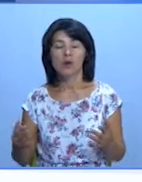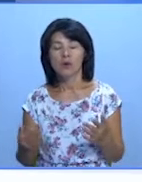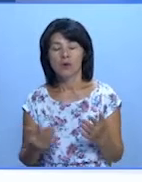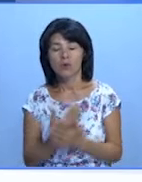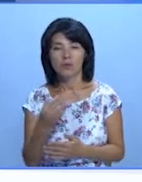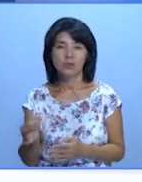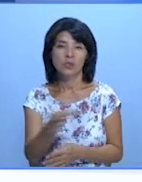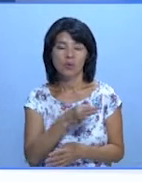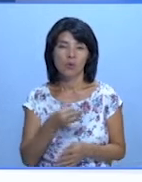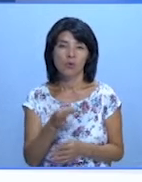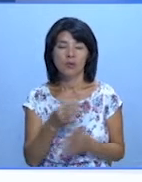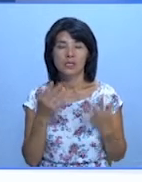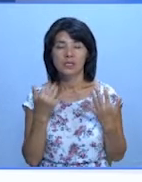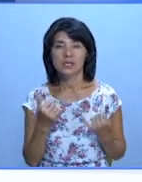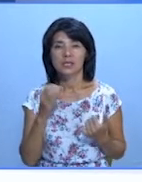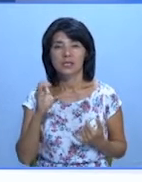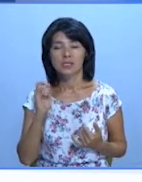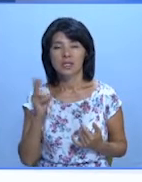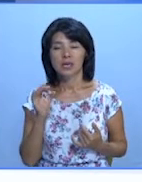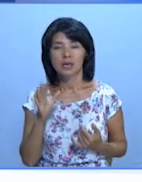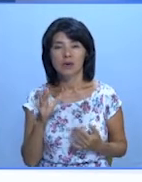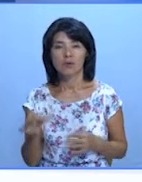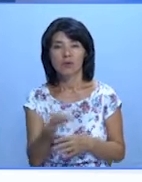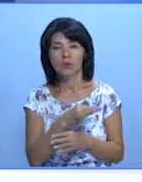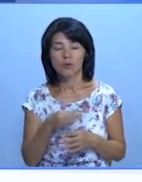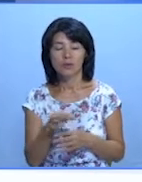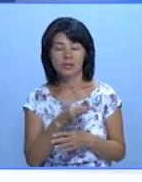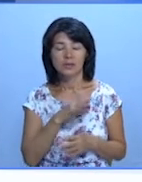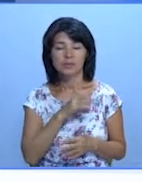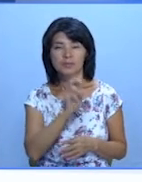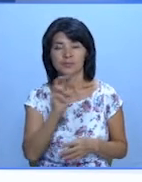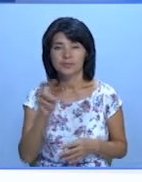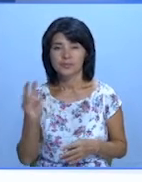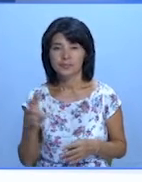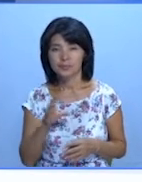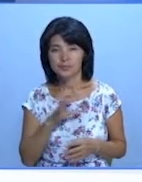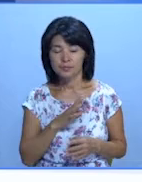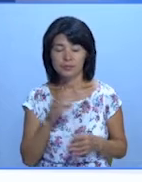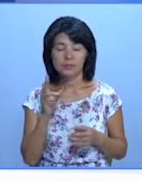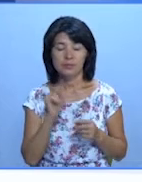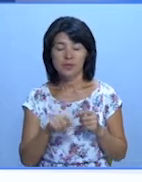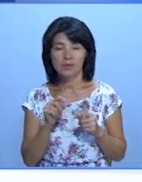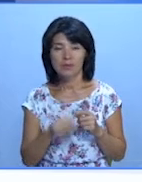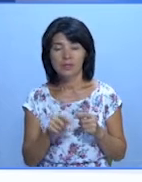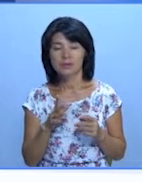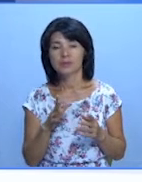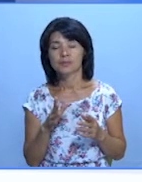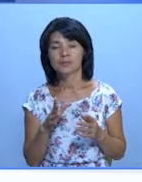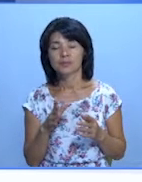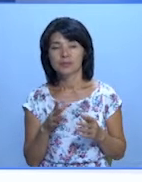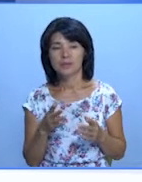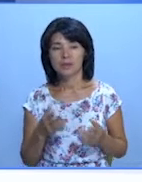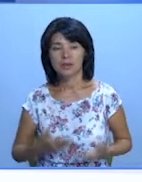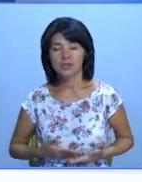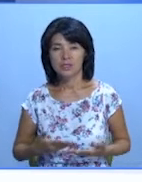Көңір басшысы Әбілқайыр Сқақов облыс орталығын аралап, аулалардағы жөндеу жүргізілген үйлердің тұрғындарымен кездесті. Сондай-ақ